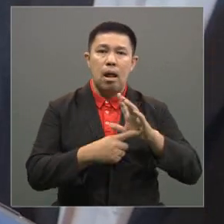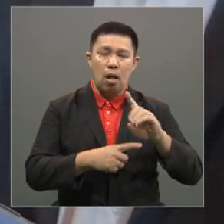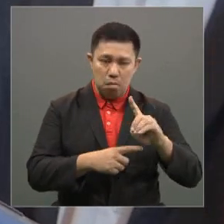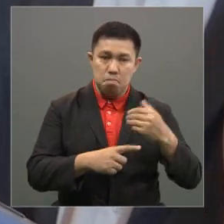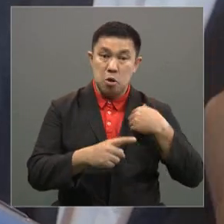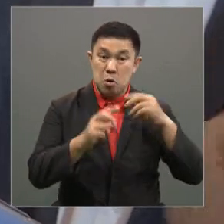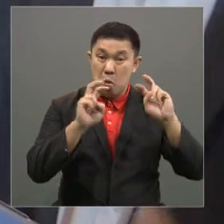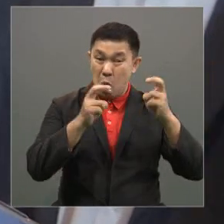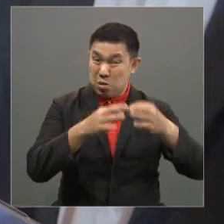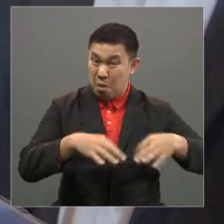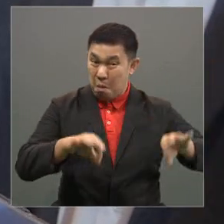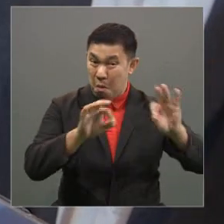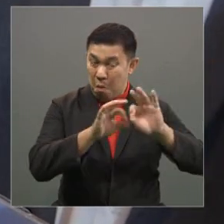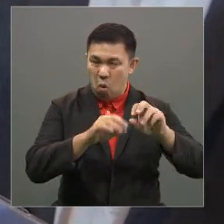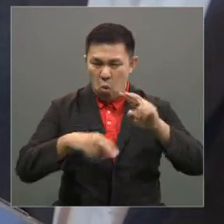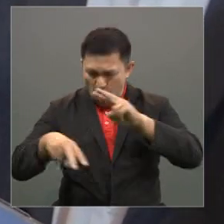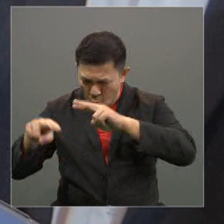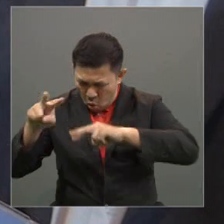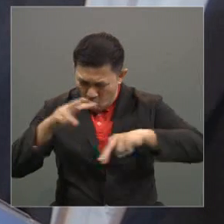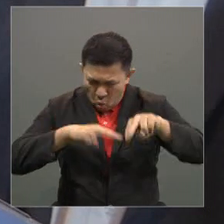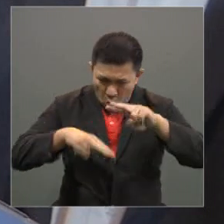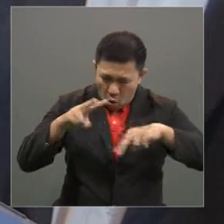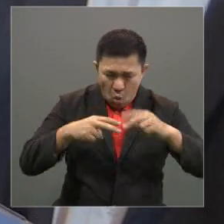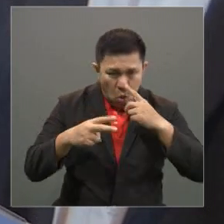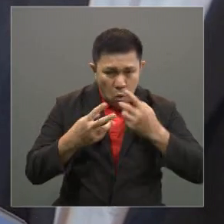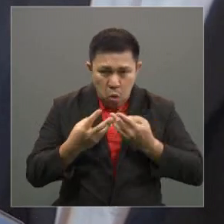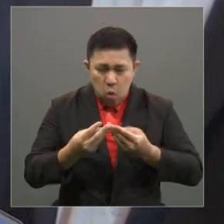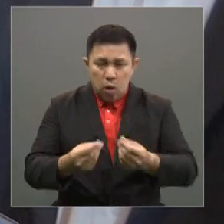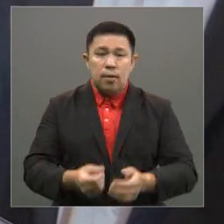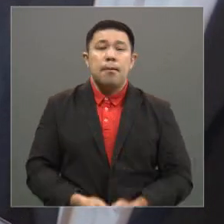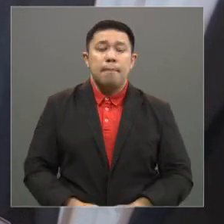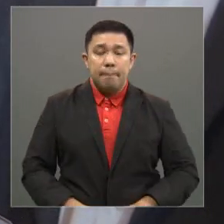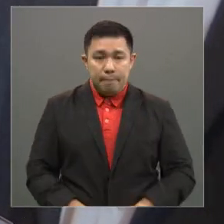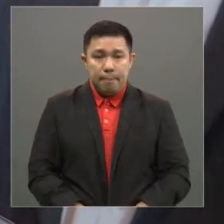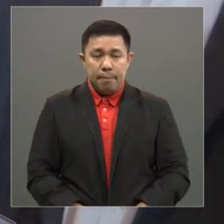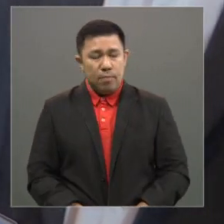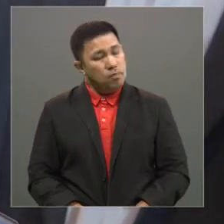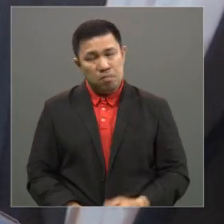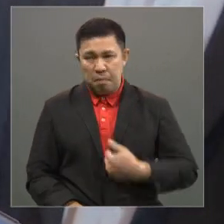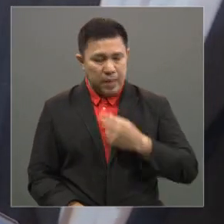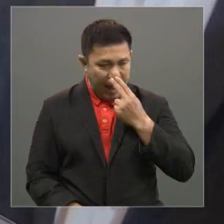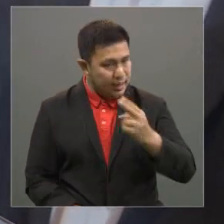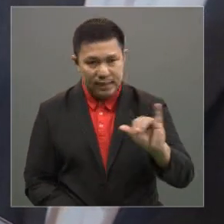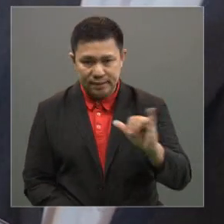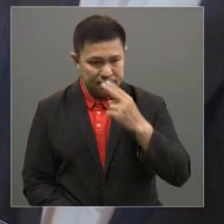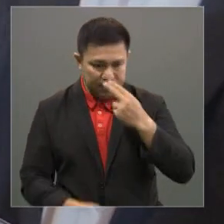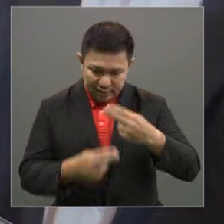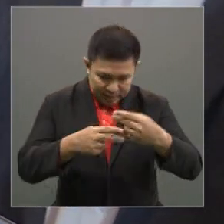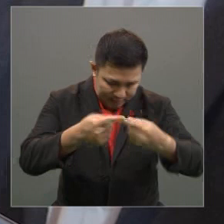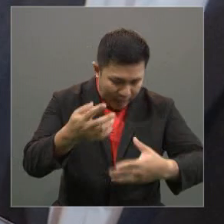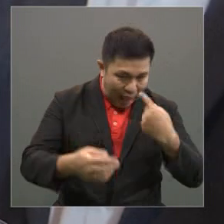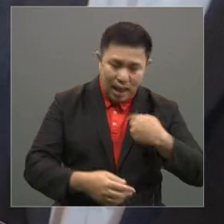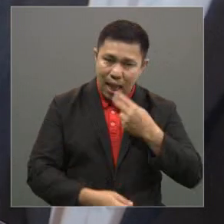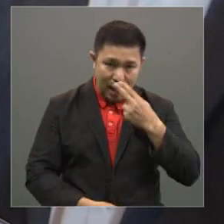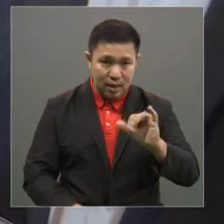ญอย่างนี้ก็ต้องตรวจในรายละเอียดนะครับ แต่ครั้งนี้ได้แน่นอน ใช่ไหมยังไม่ทราบยังไม่เห็นชื่อใครแต่ว่า